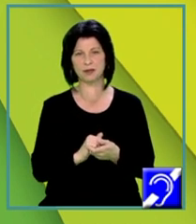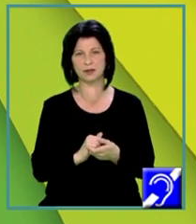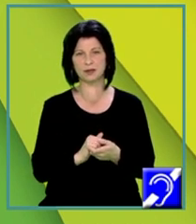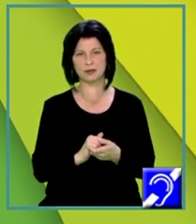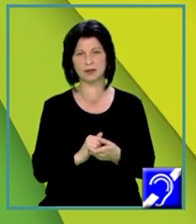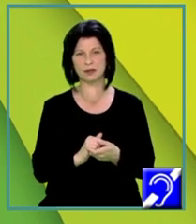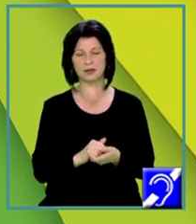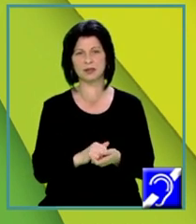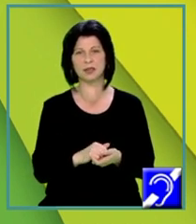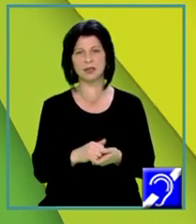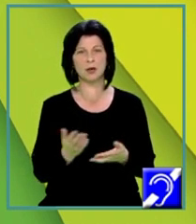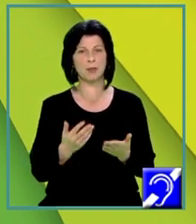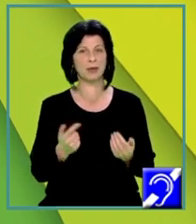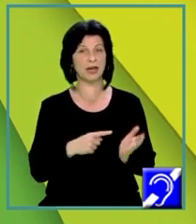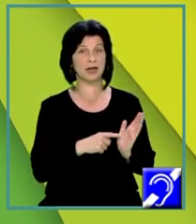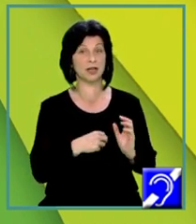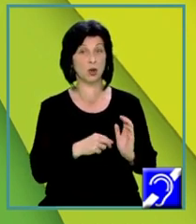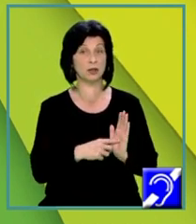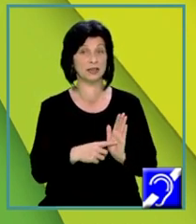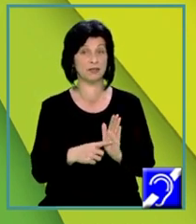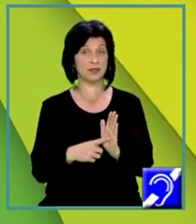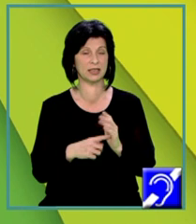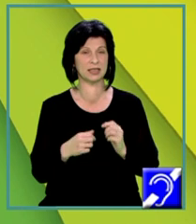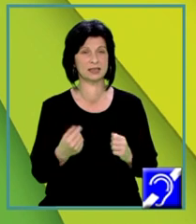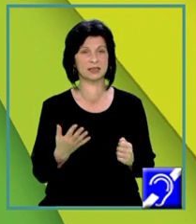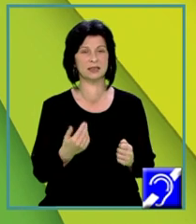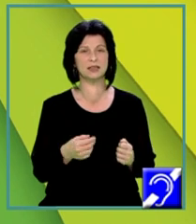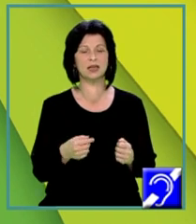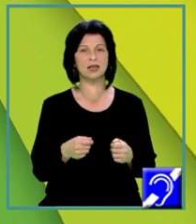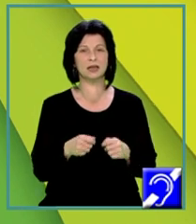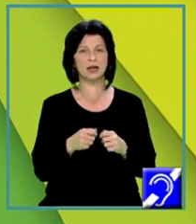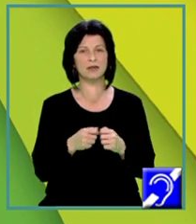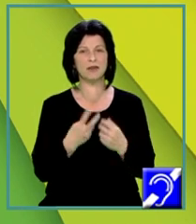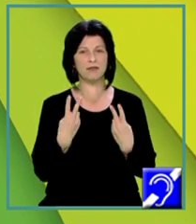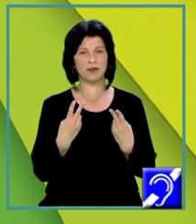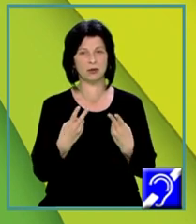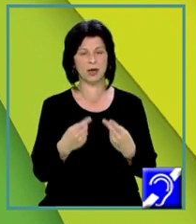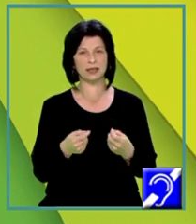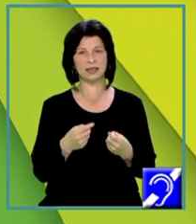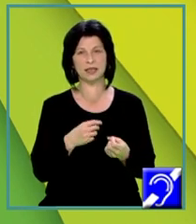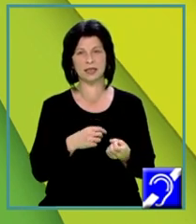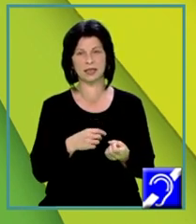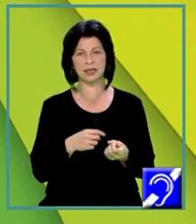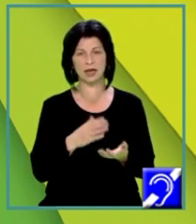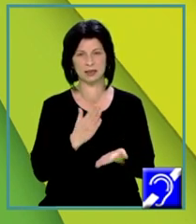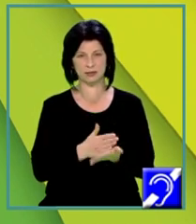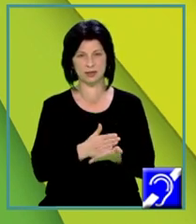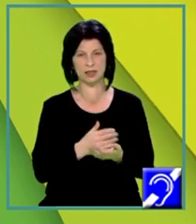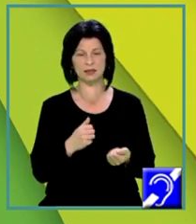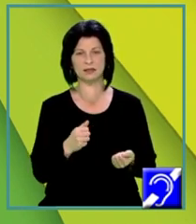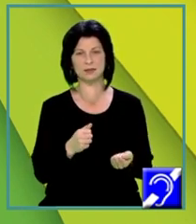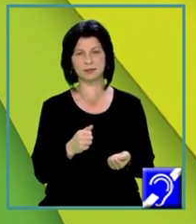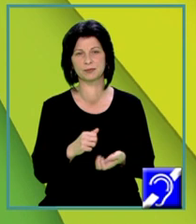pe care o definesc ca suma numerelor reale f de x plus DEX similar funcția pe în punctul X